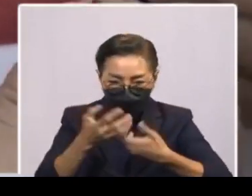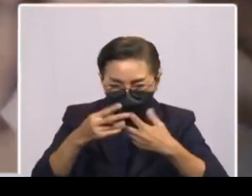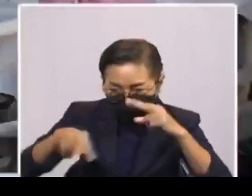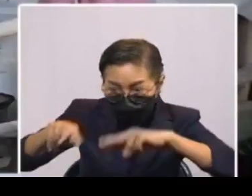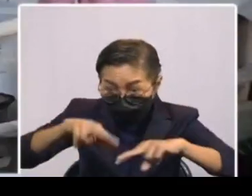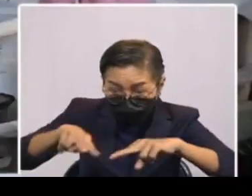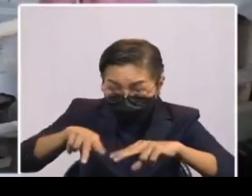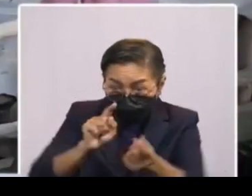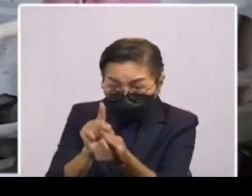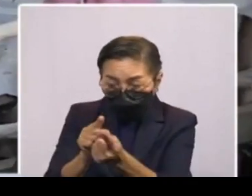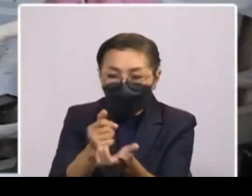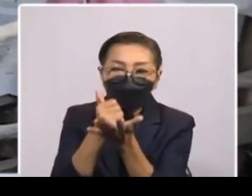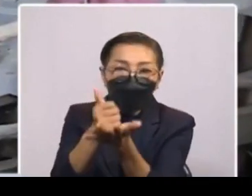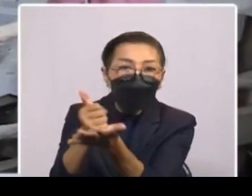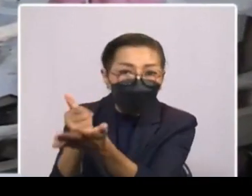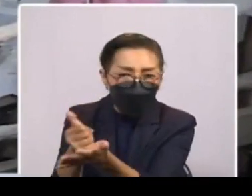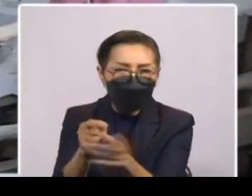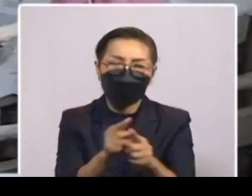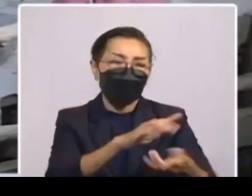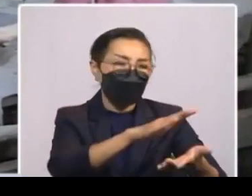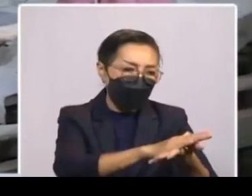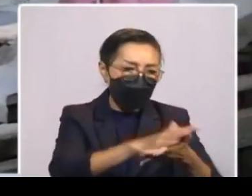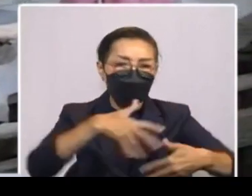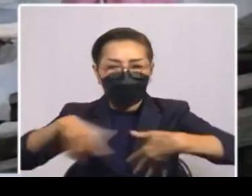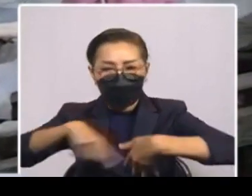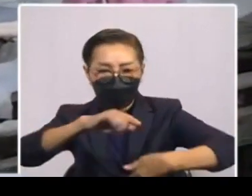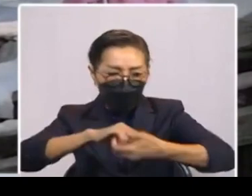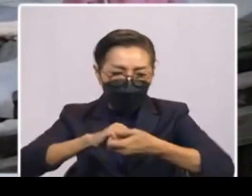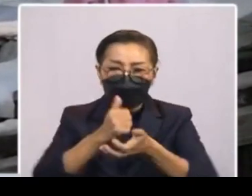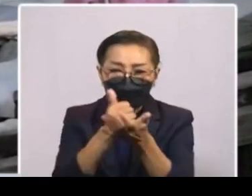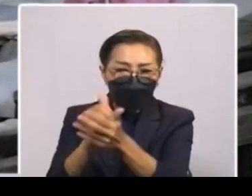ยเหลือทั้งในชุมชนและโรงเรียนจึงเป็นทางออก